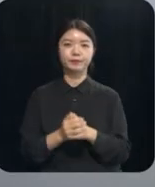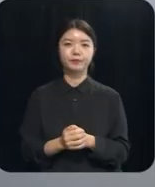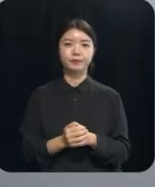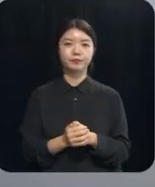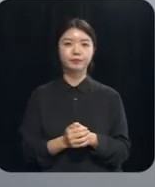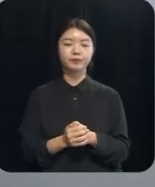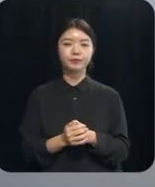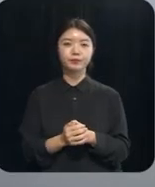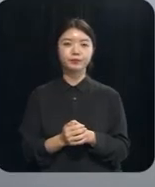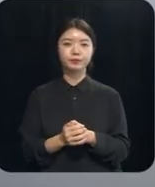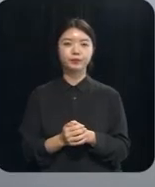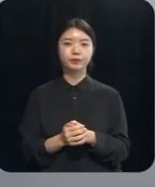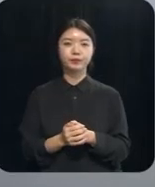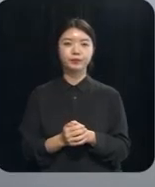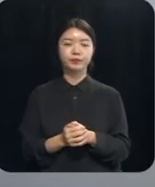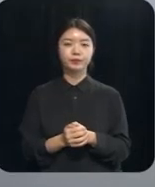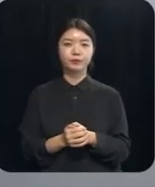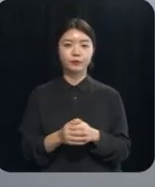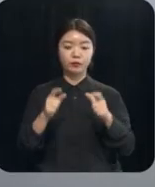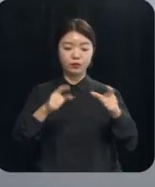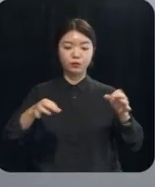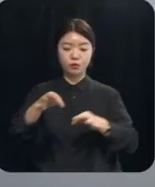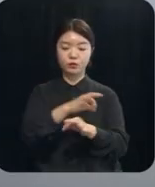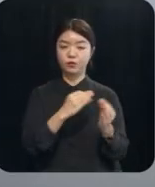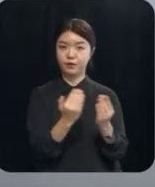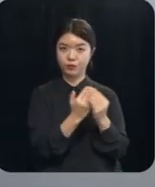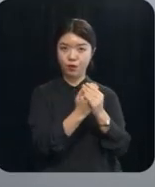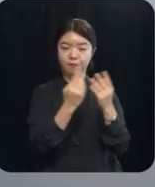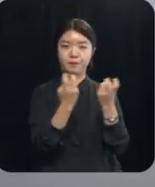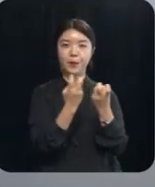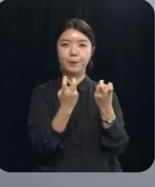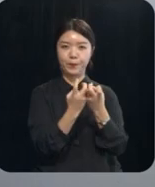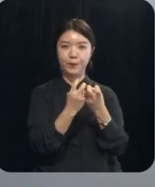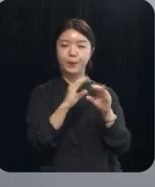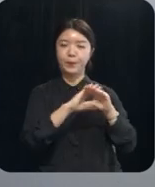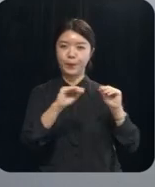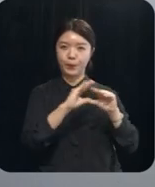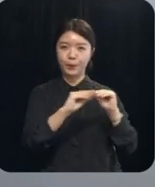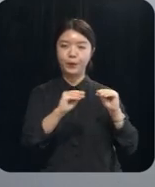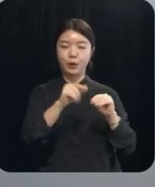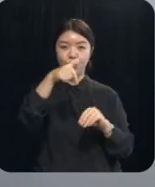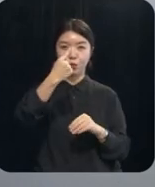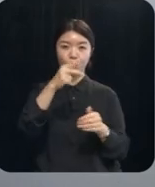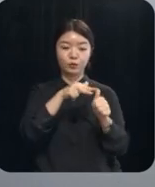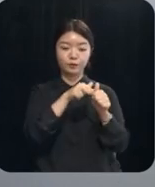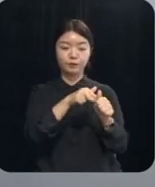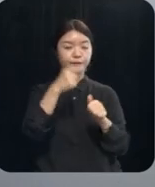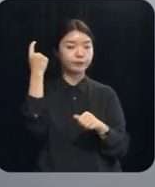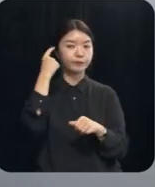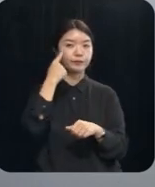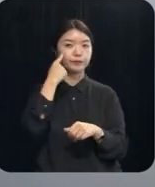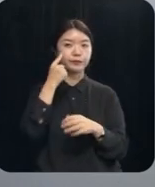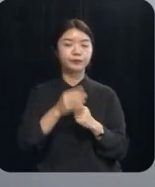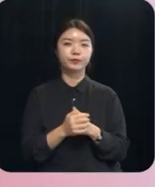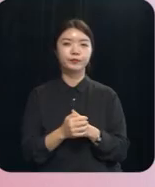네. 역시 지역경제 활성화 해법 고기철 후보의 의견을 듣겠습니다.